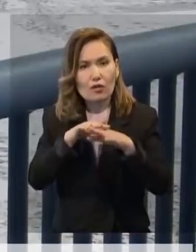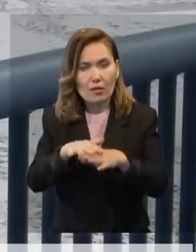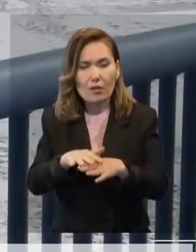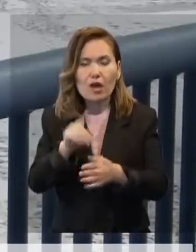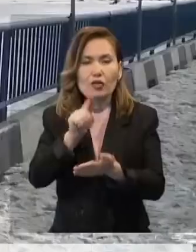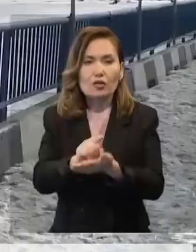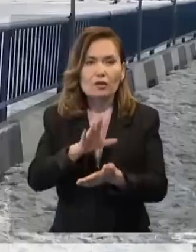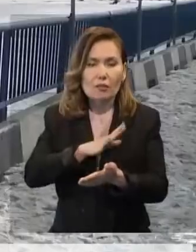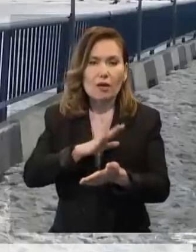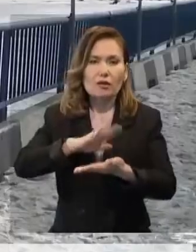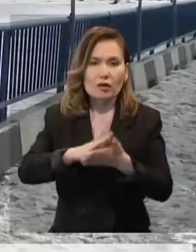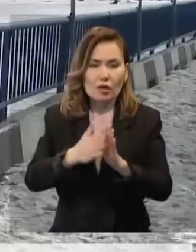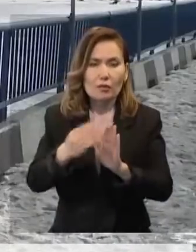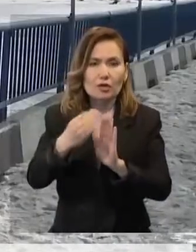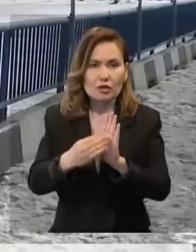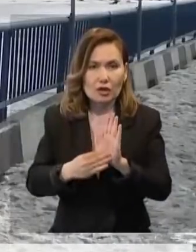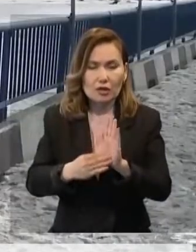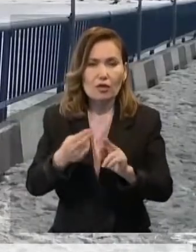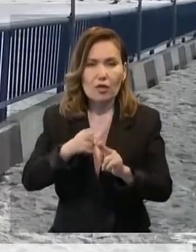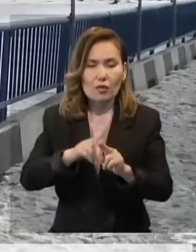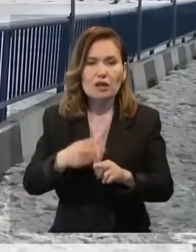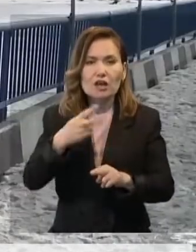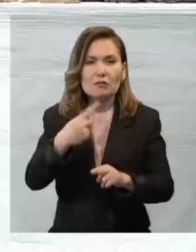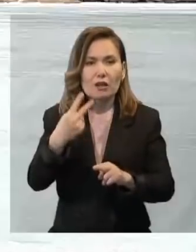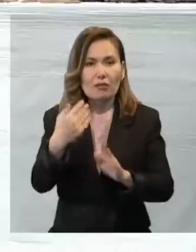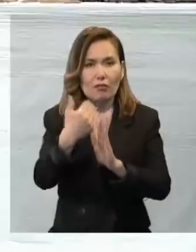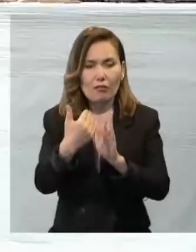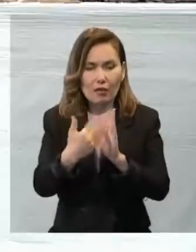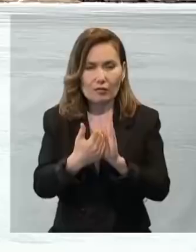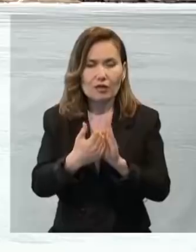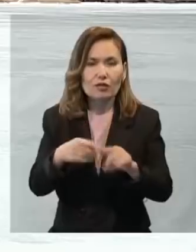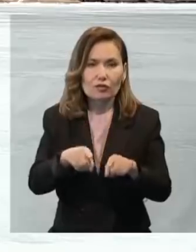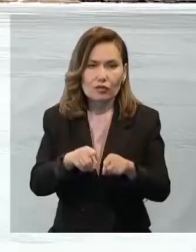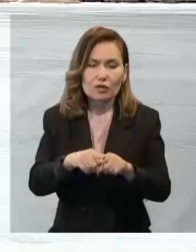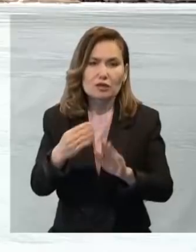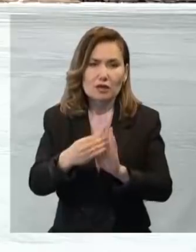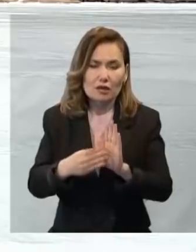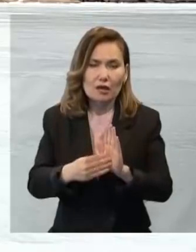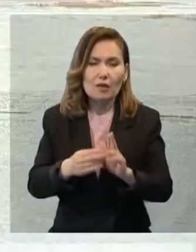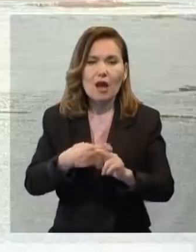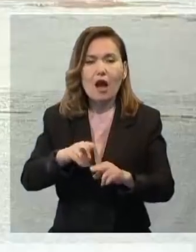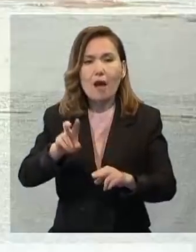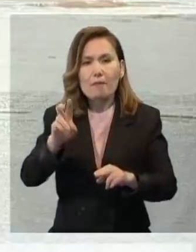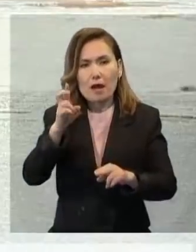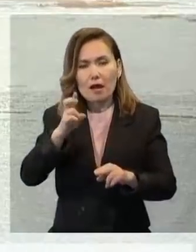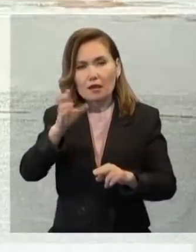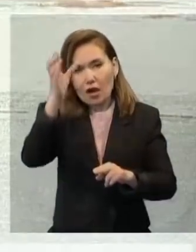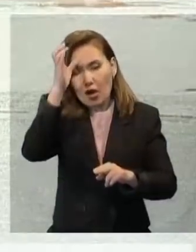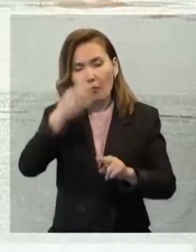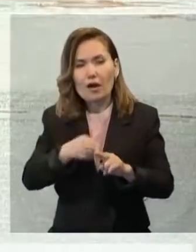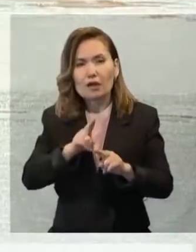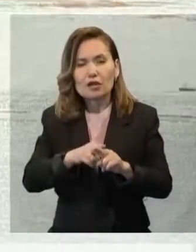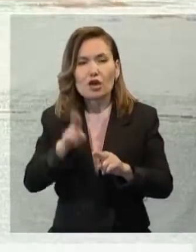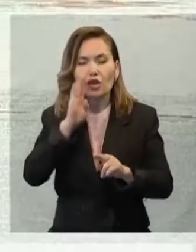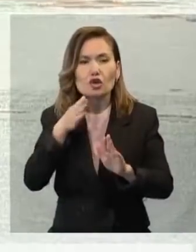осы 22-ші баптың 2-ші тармағы негіз бола алмайды. Су айдыны иелерін биыл биологиялық негіздеменің құны күрт